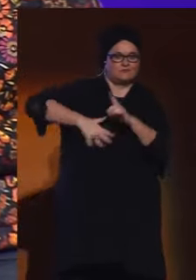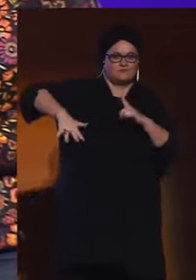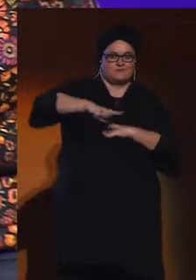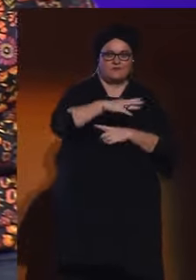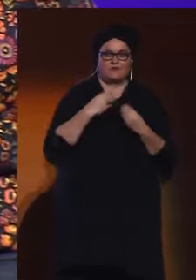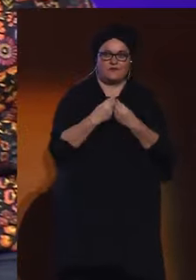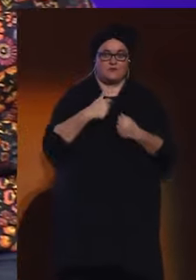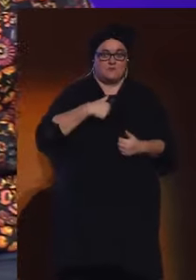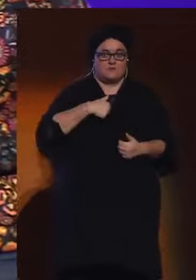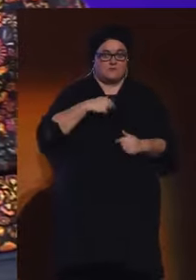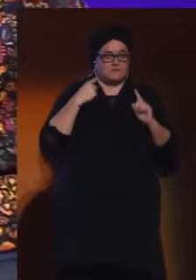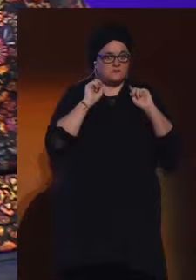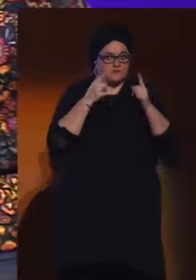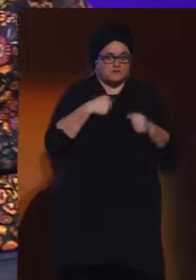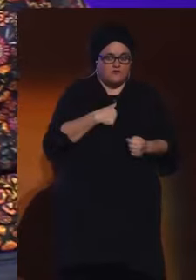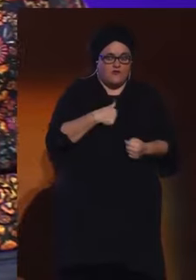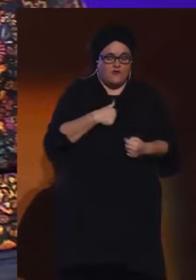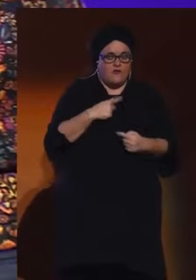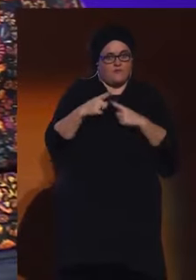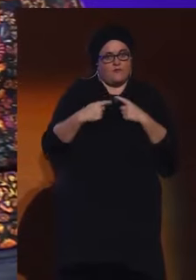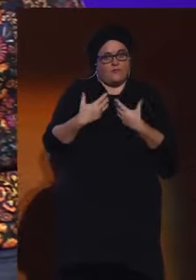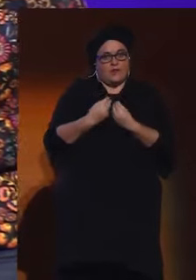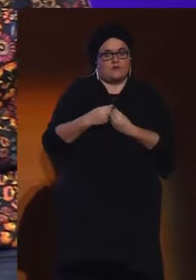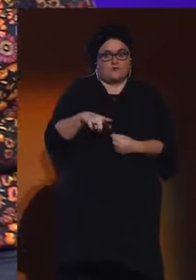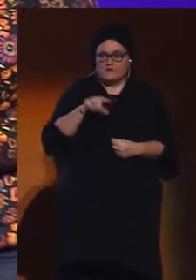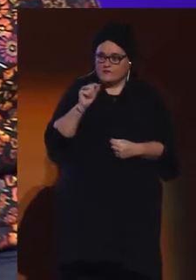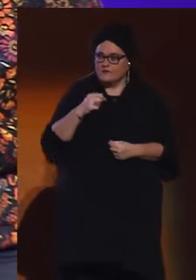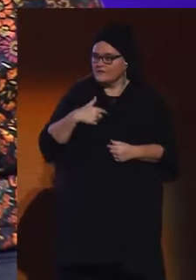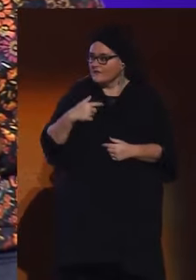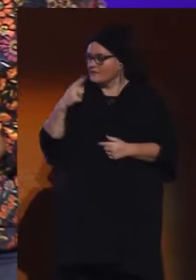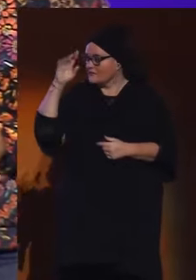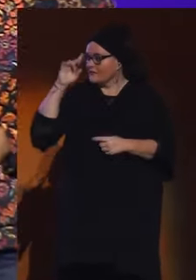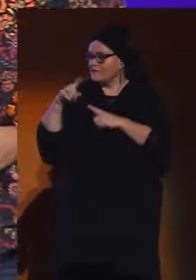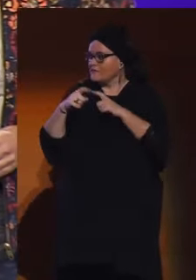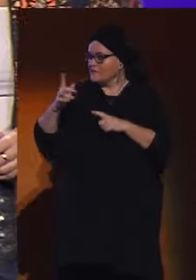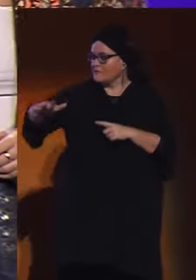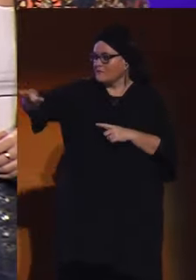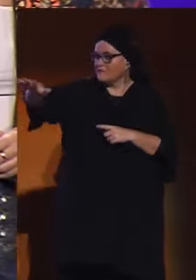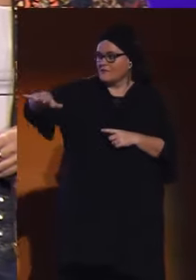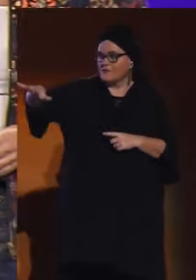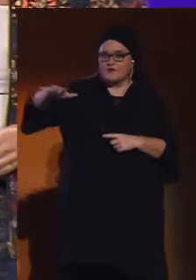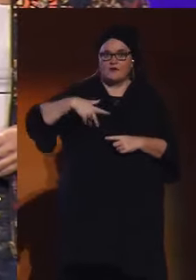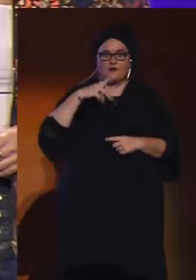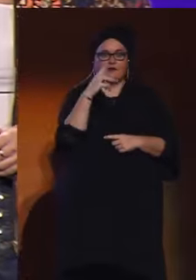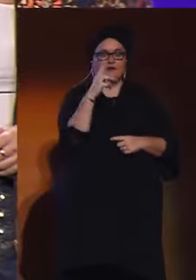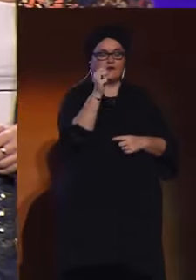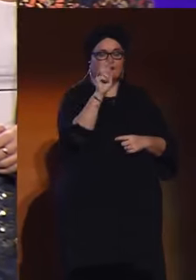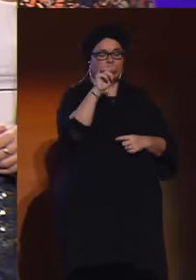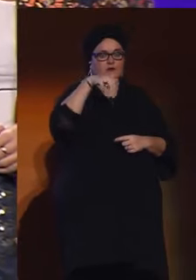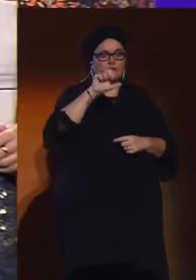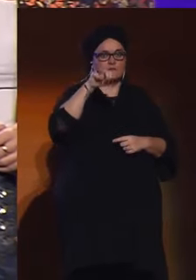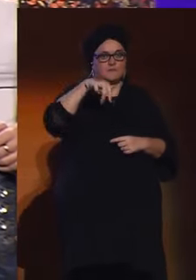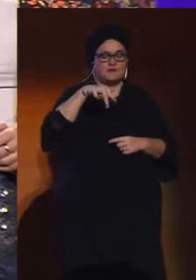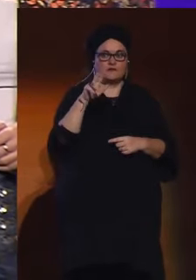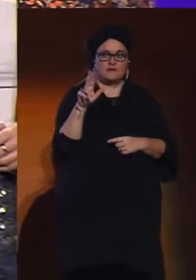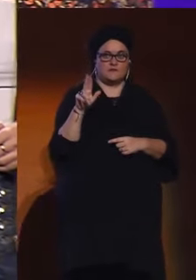ditugu. Nire kasuan, hain zuzen ere, familia erabakia izan da, ez dakit hor nun baite ongo dira, ez ditut ikusten, baina hor nun baite ongo dira, Carmen,